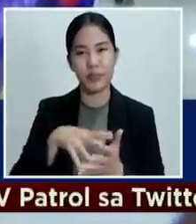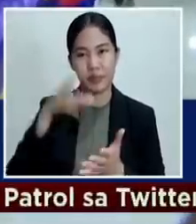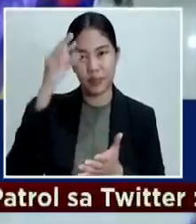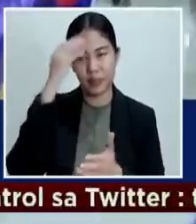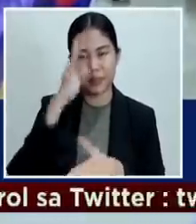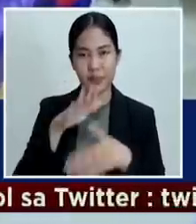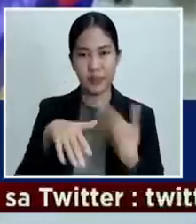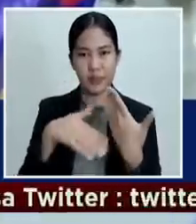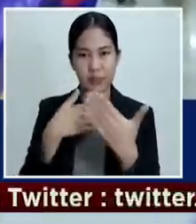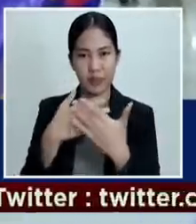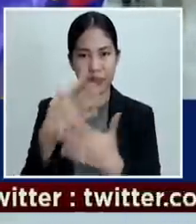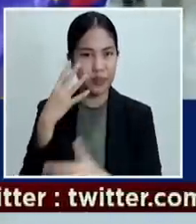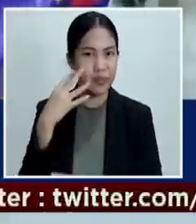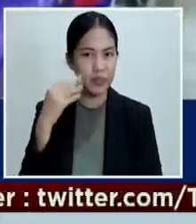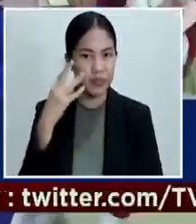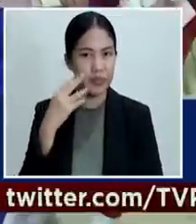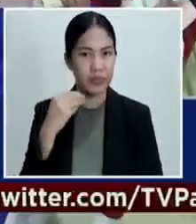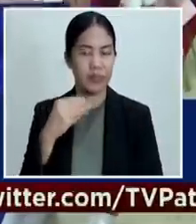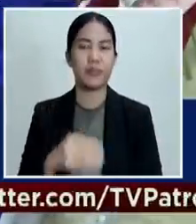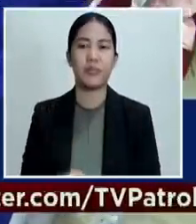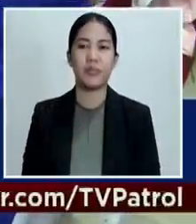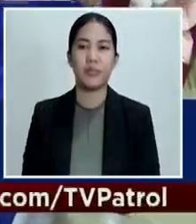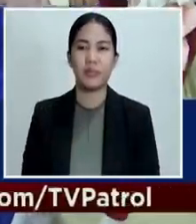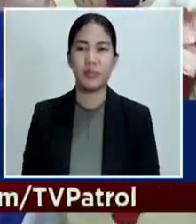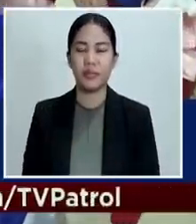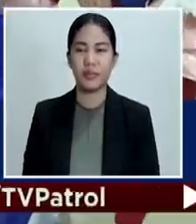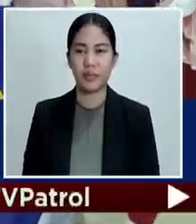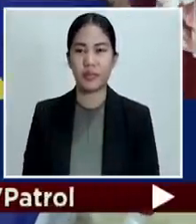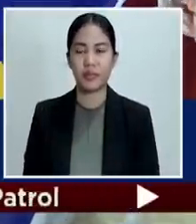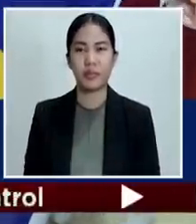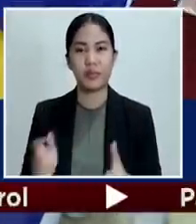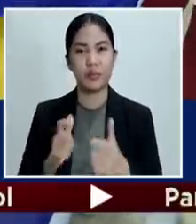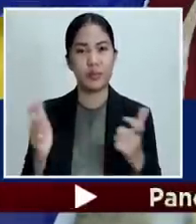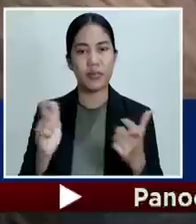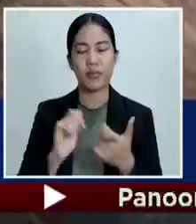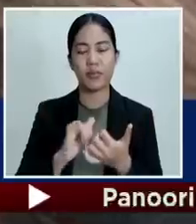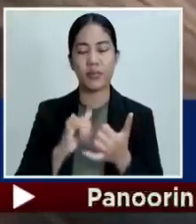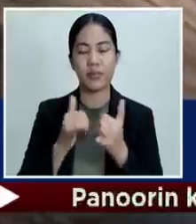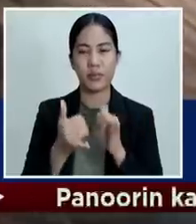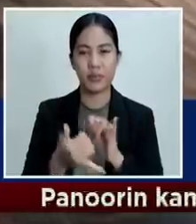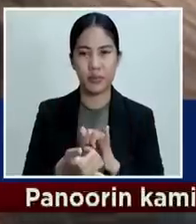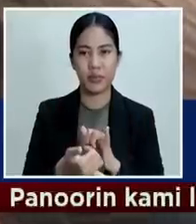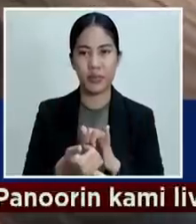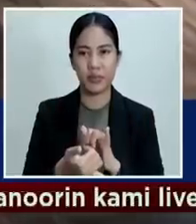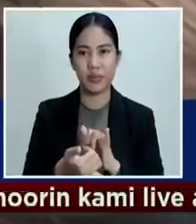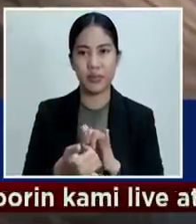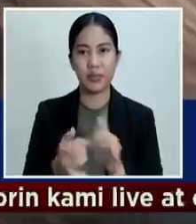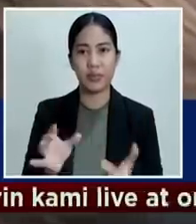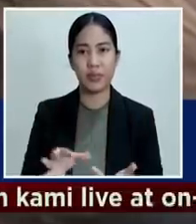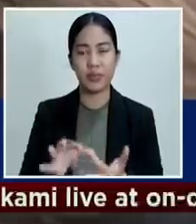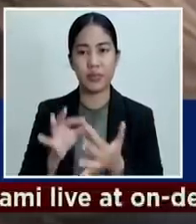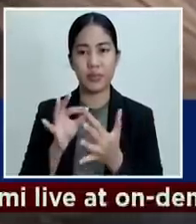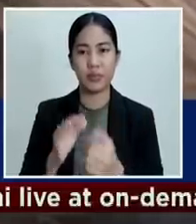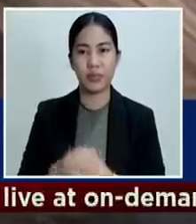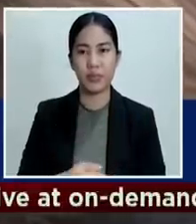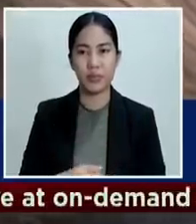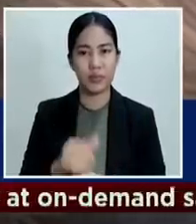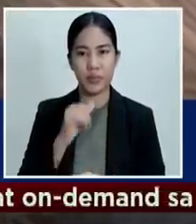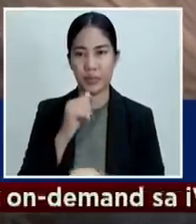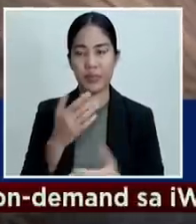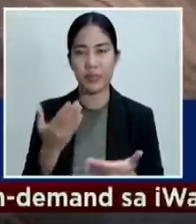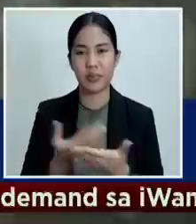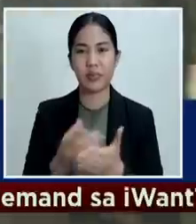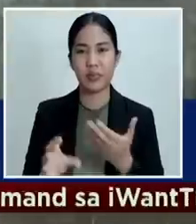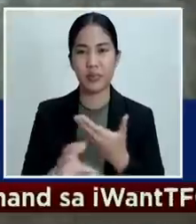ng natutunan sa torneo. Malaking adjustment ang harapin ng Pilipinas, lalo't hindi na-renew ang kontrata ng kanilang